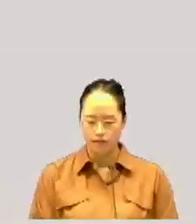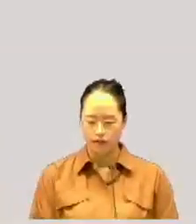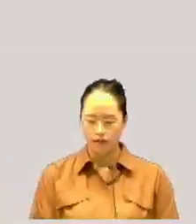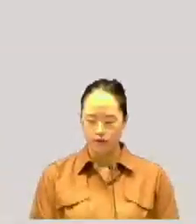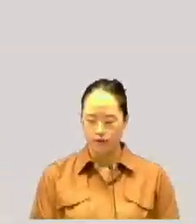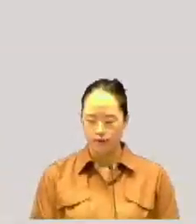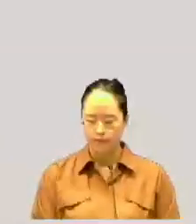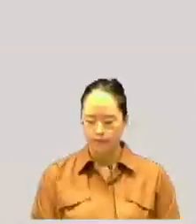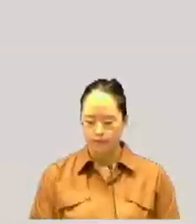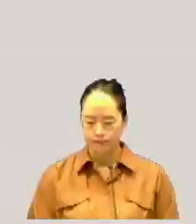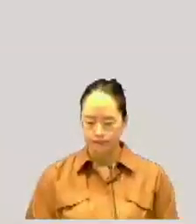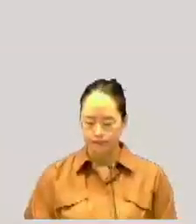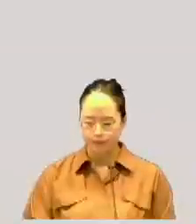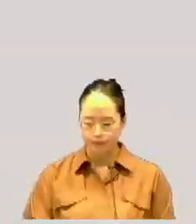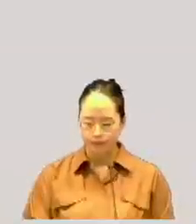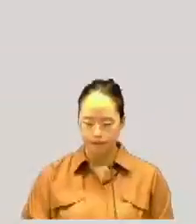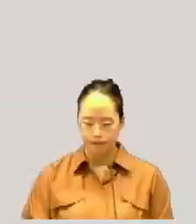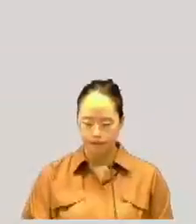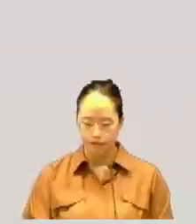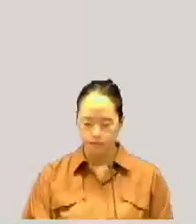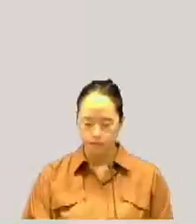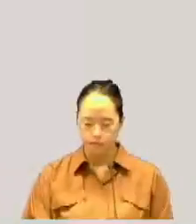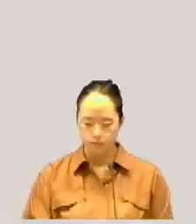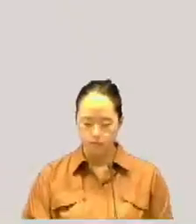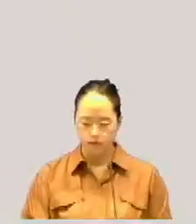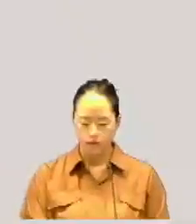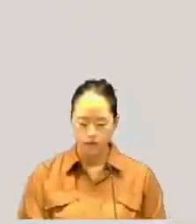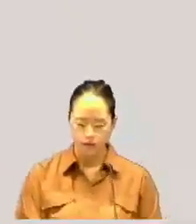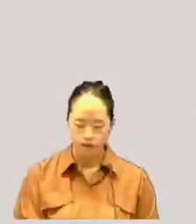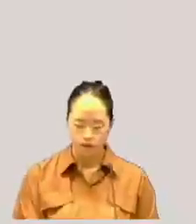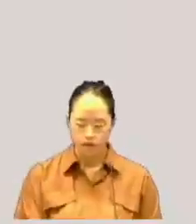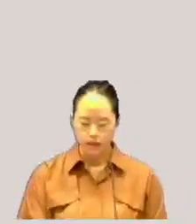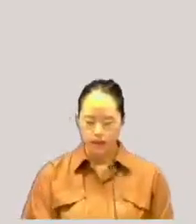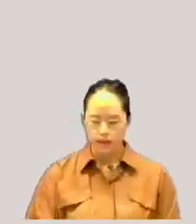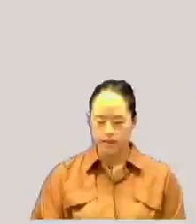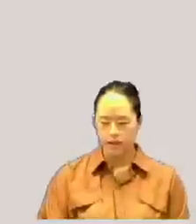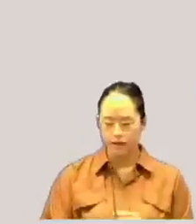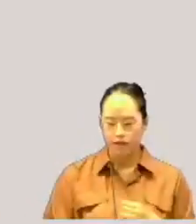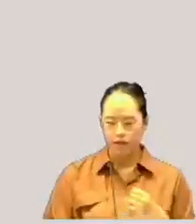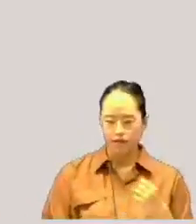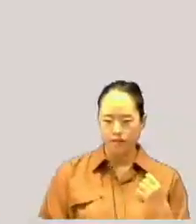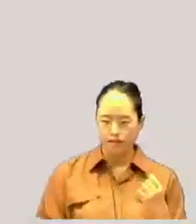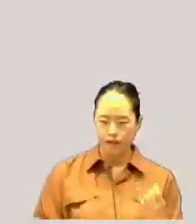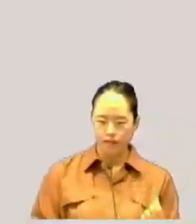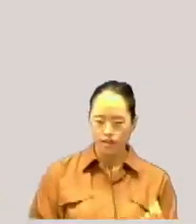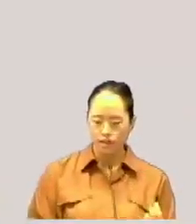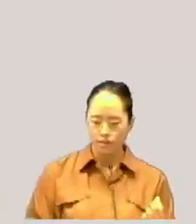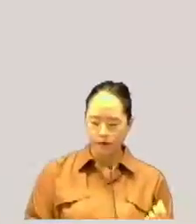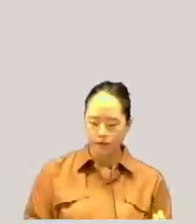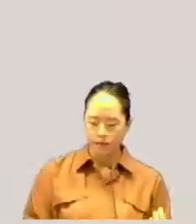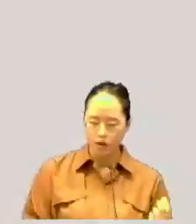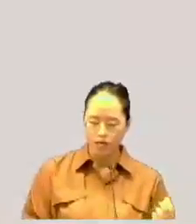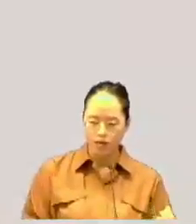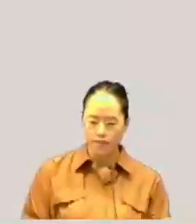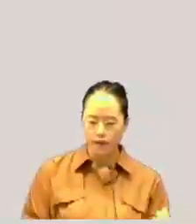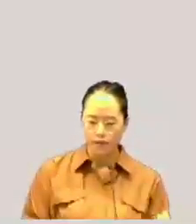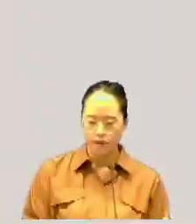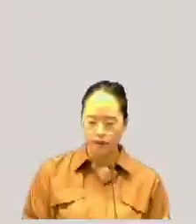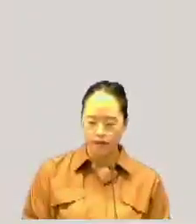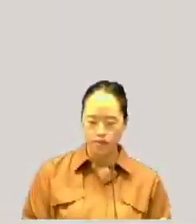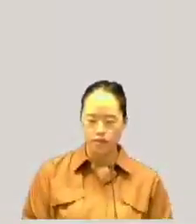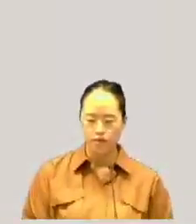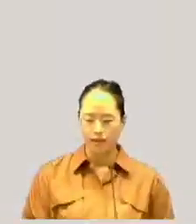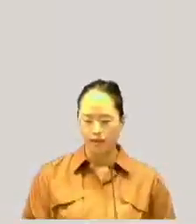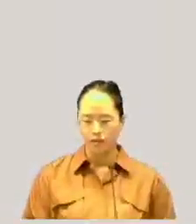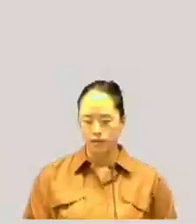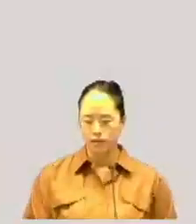们罪得赦免之后的生活的时候，神也用公义的右手会扶持我们的生活。他不仅给我们这